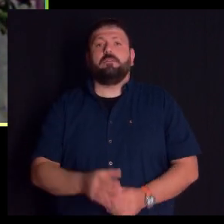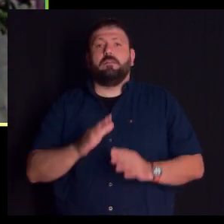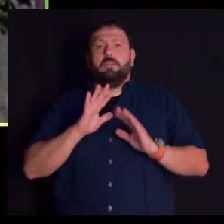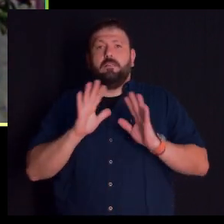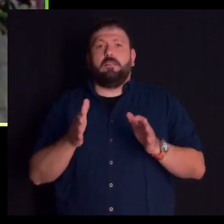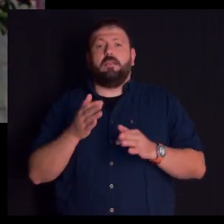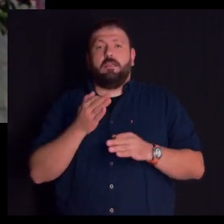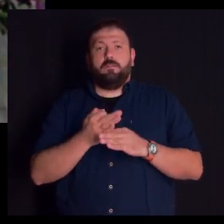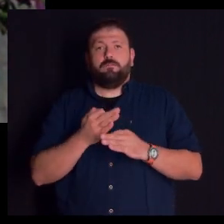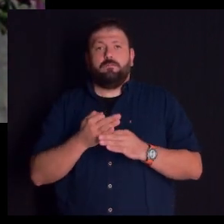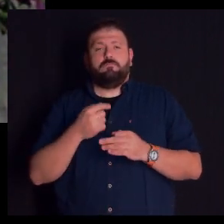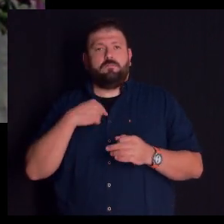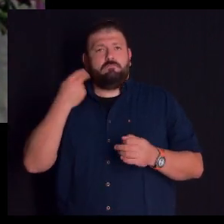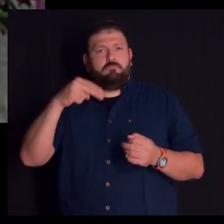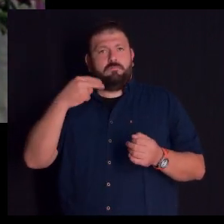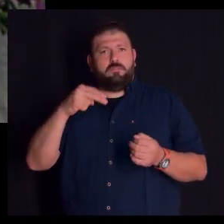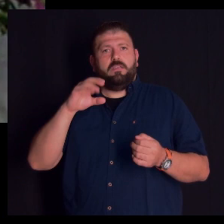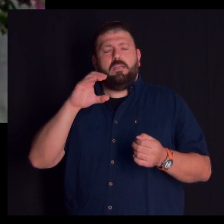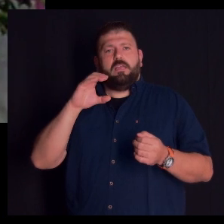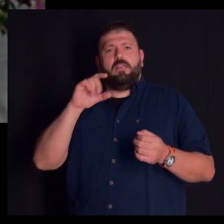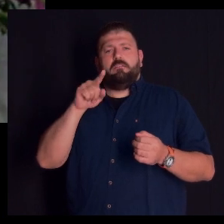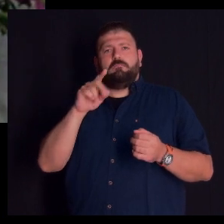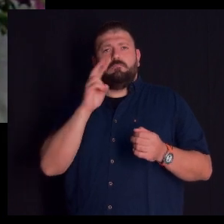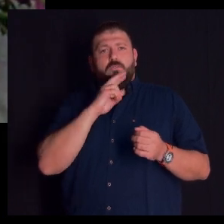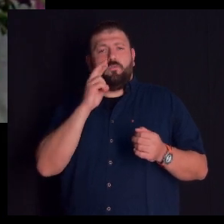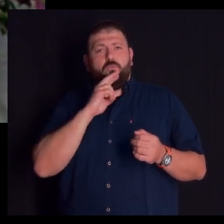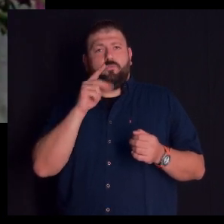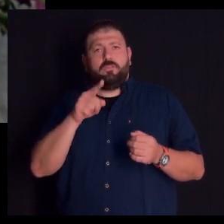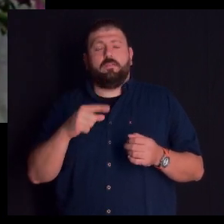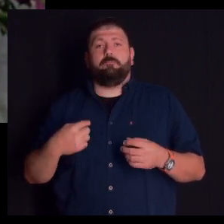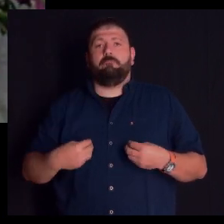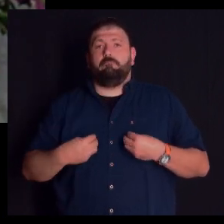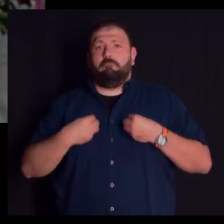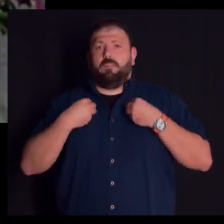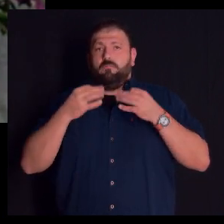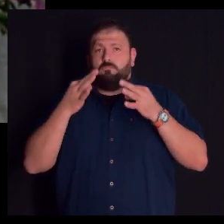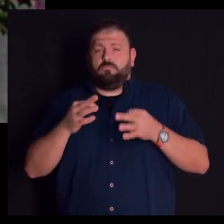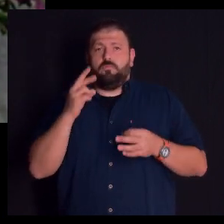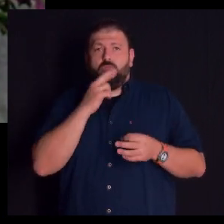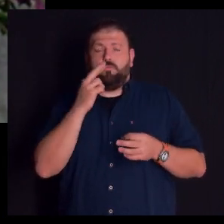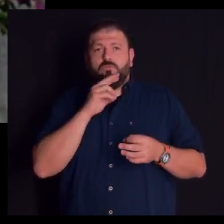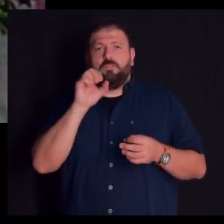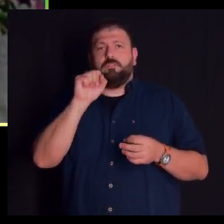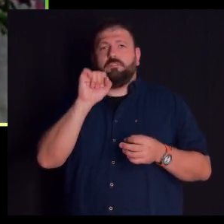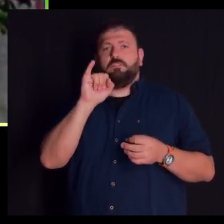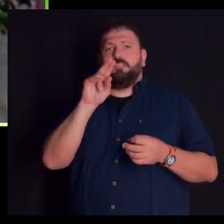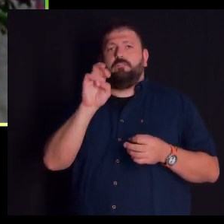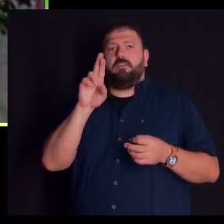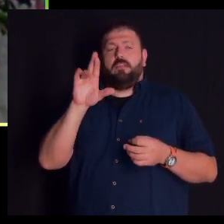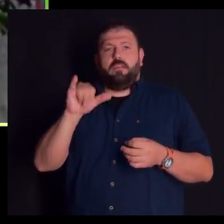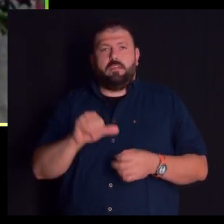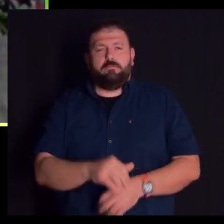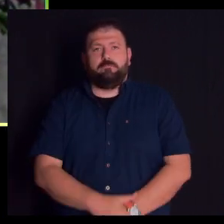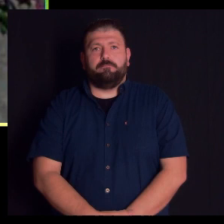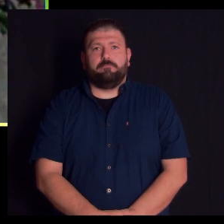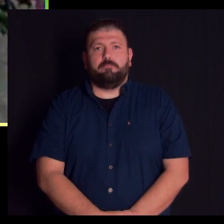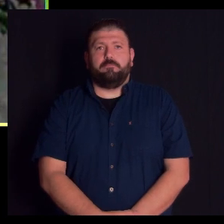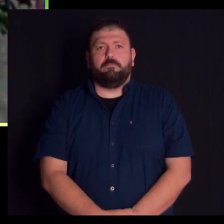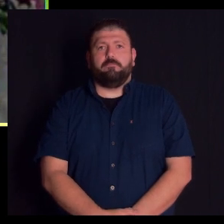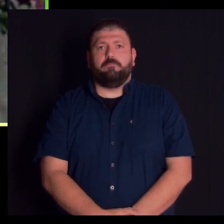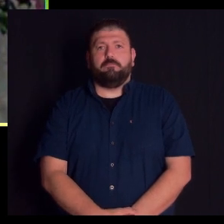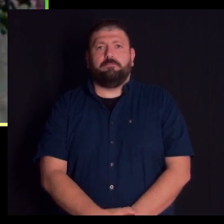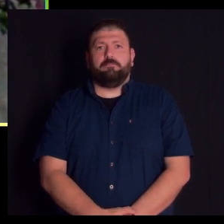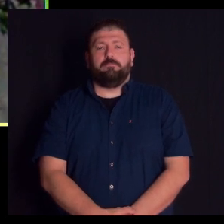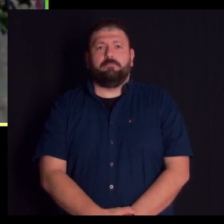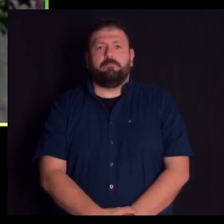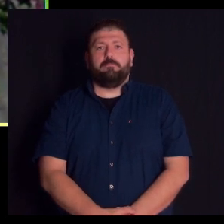name is Svetlana Я живу в Koncharova. России, в Сибири. Vivo en Rusia. I live in Russia, in Siberia. 11,5 тысяч километров